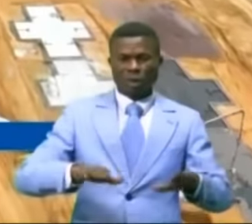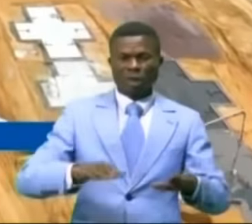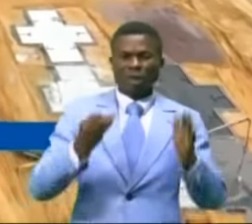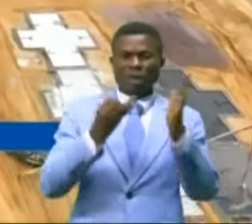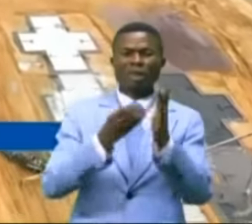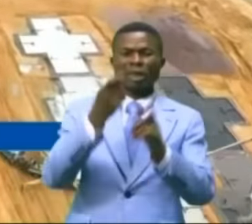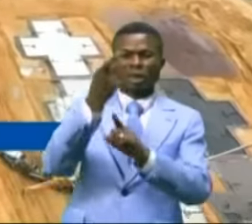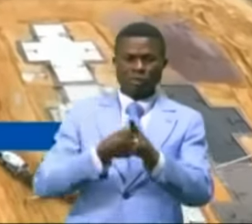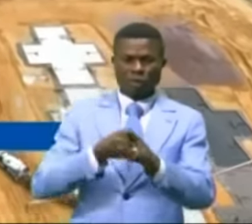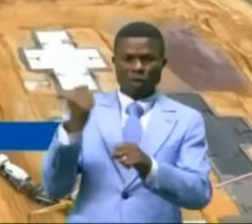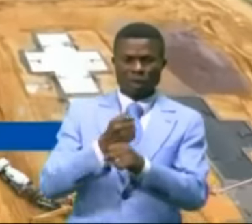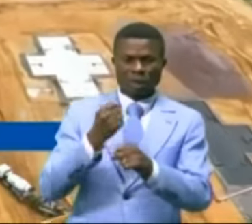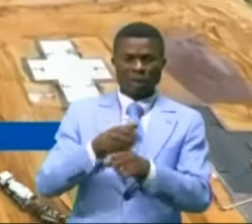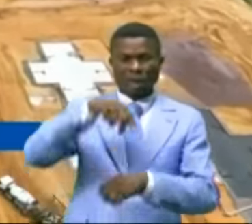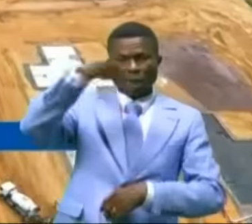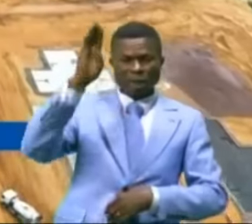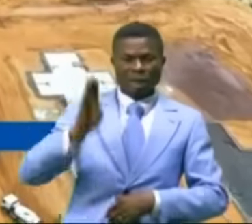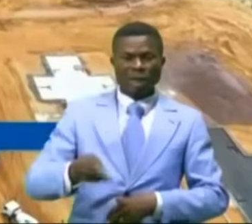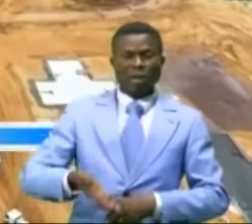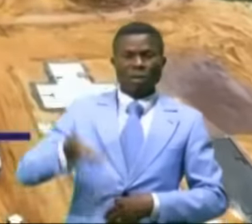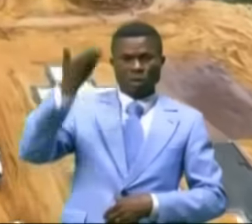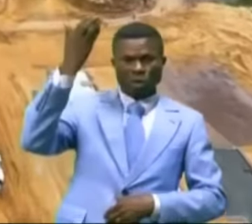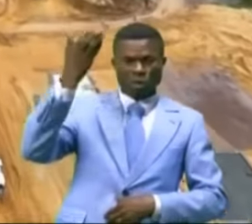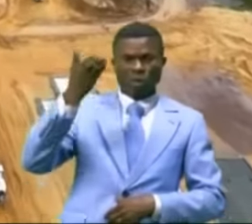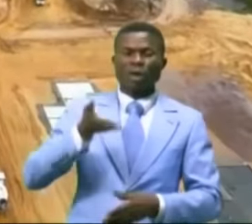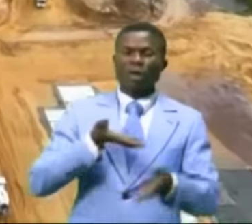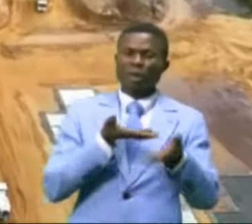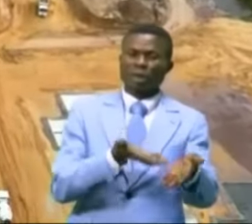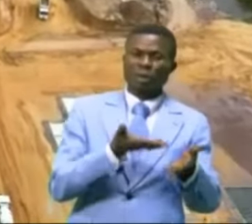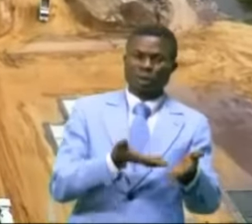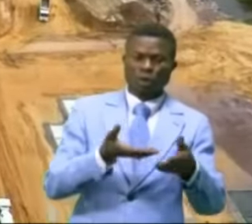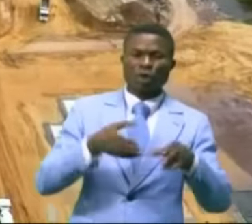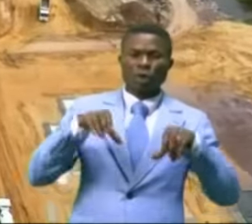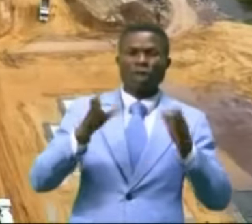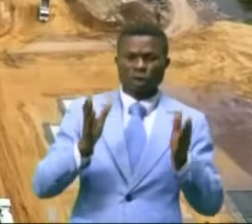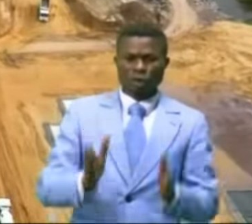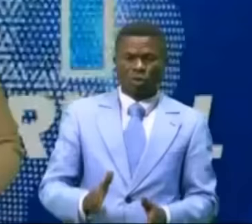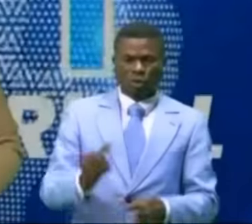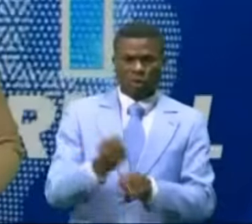mois avec un pourcentage élevé de la main-d'œuvre locale.